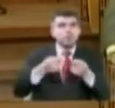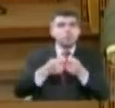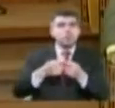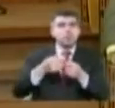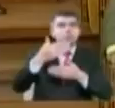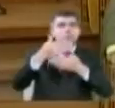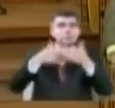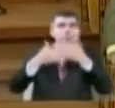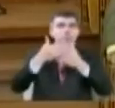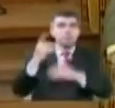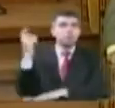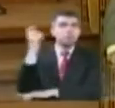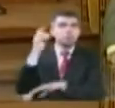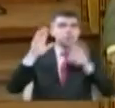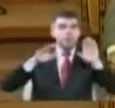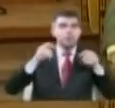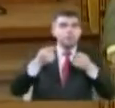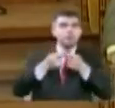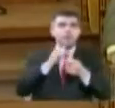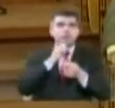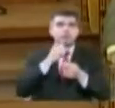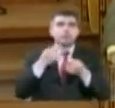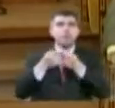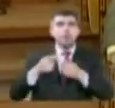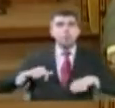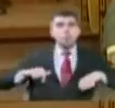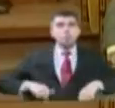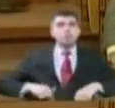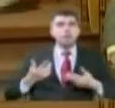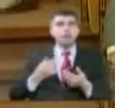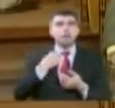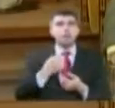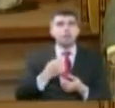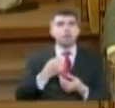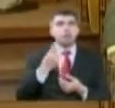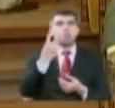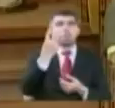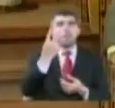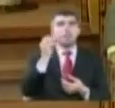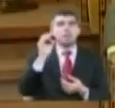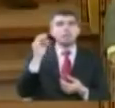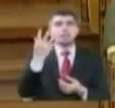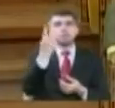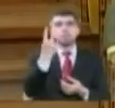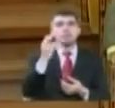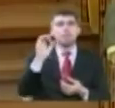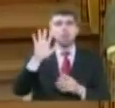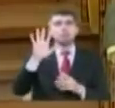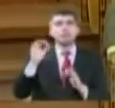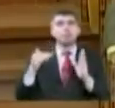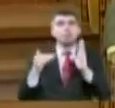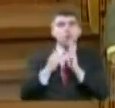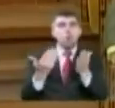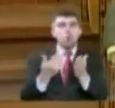لقاوش الناس باش يكملوا، كيستناو دور وزاره الاوقاف. انا خسرت 150 مليون، ما تخسرش 20 مليون 30